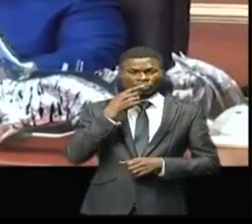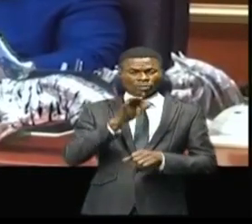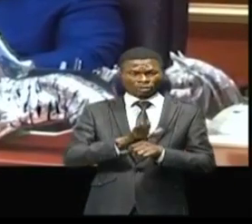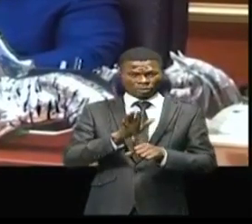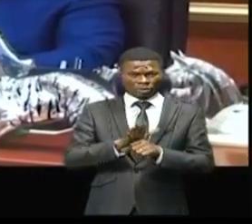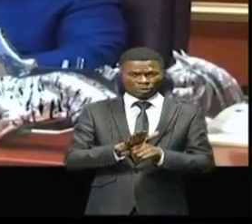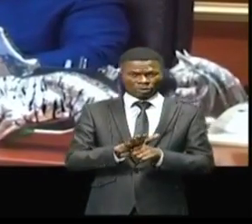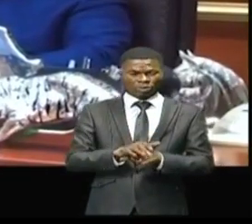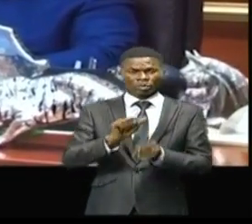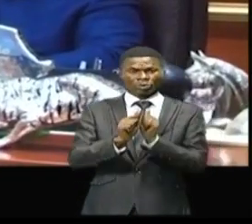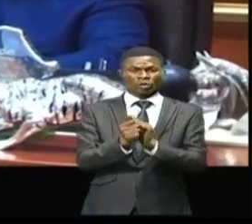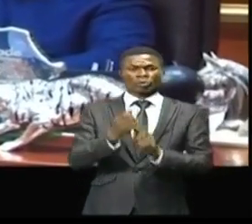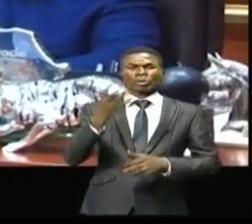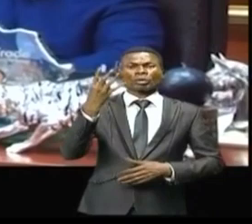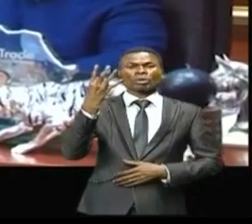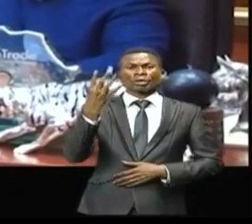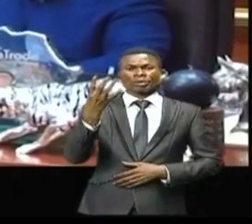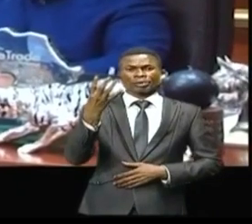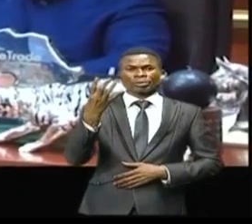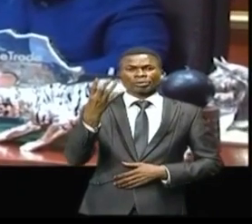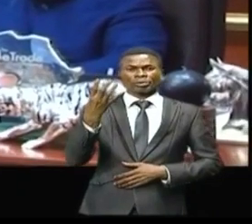sur quatre points